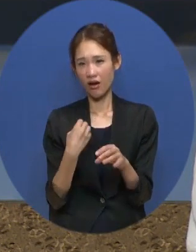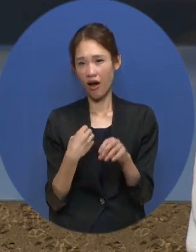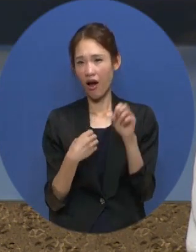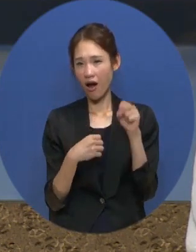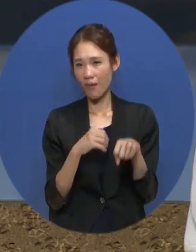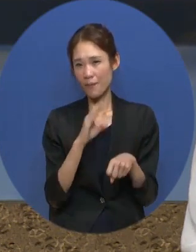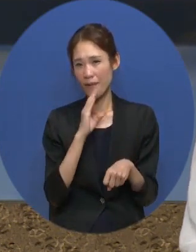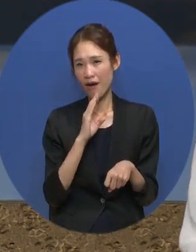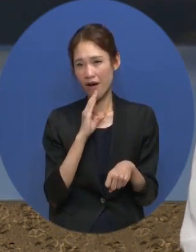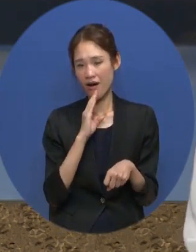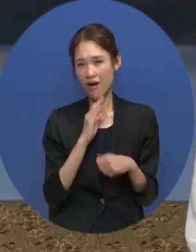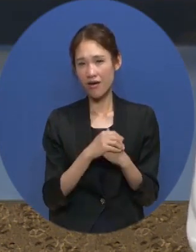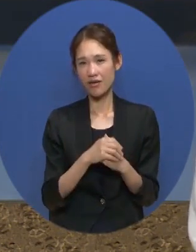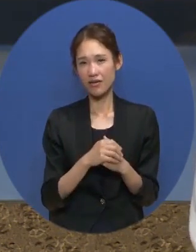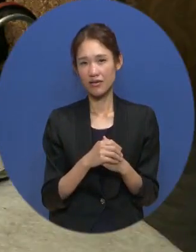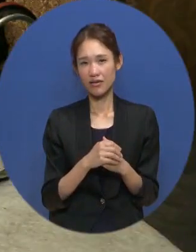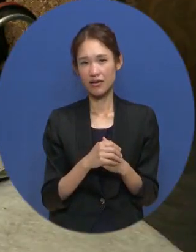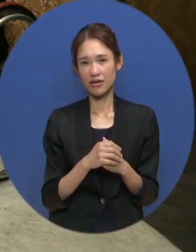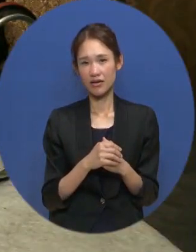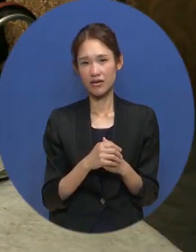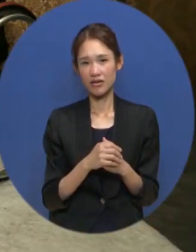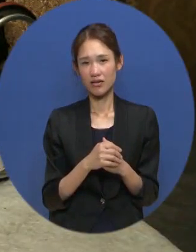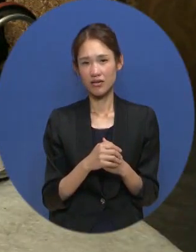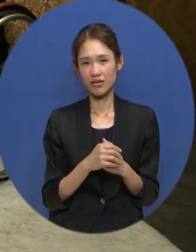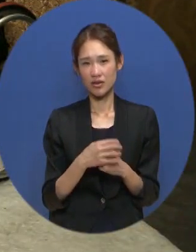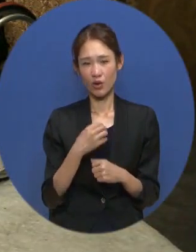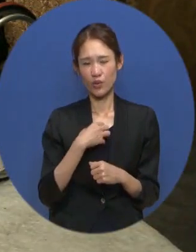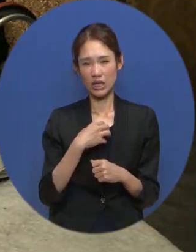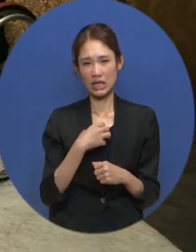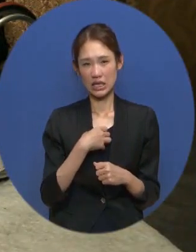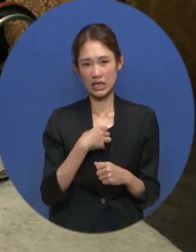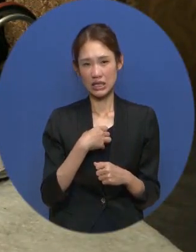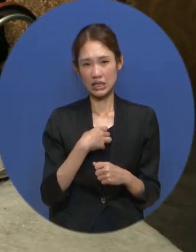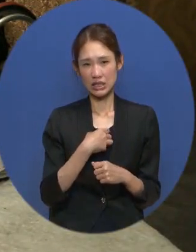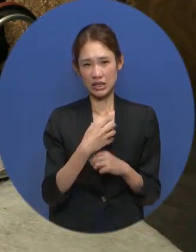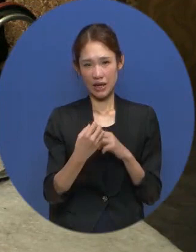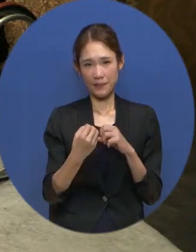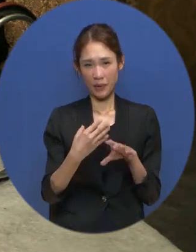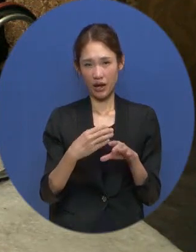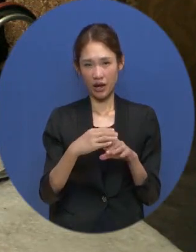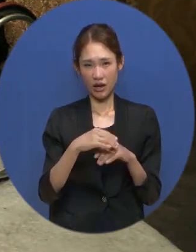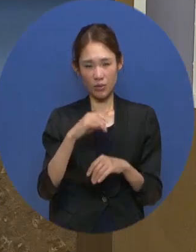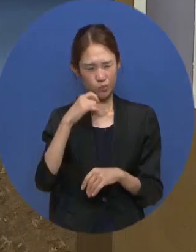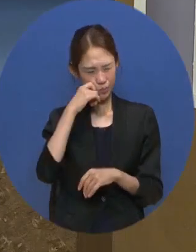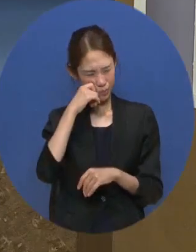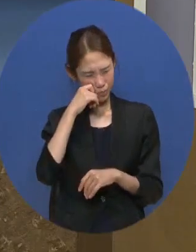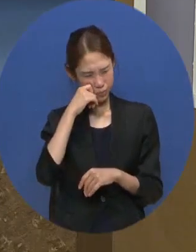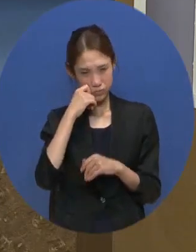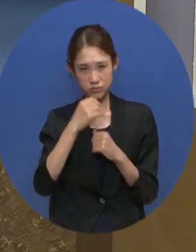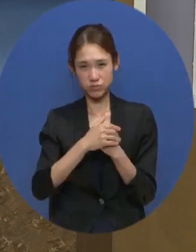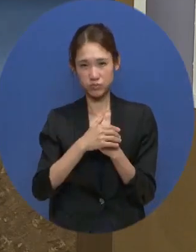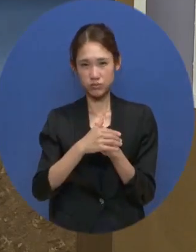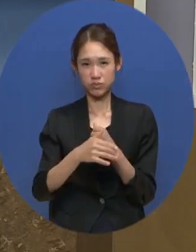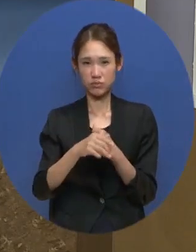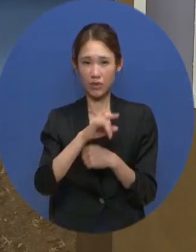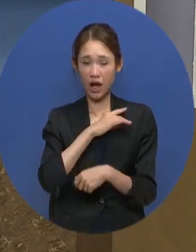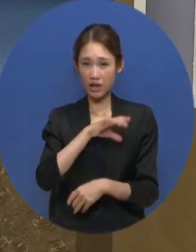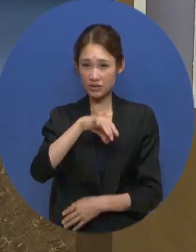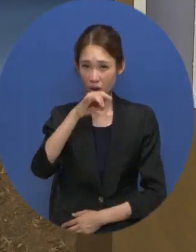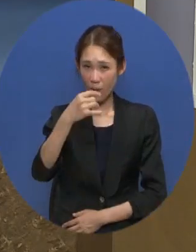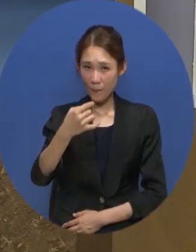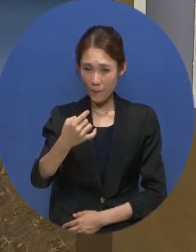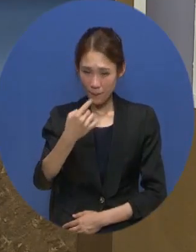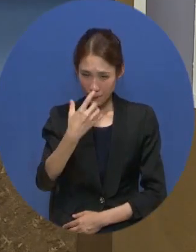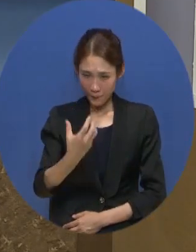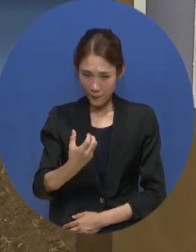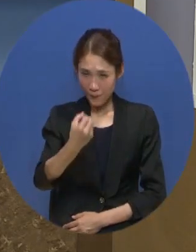하시죠. 네, 맞습니다. 그 위기 대응을 제대로 하지 못해서 좀 그 처음에 바로 잡을